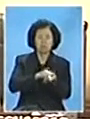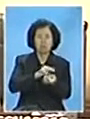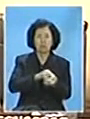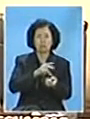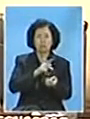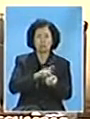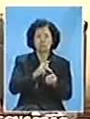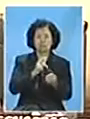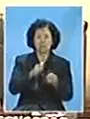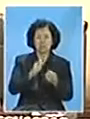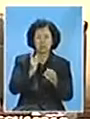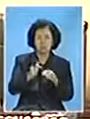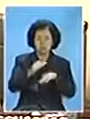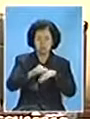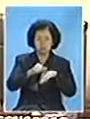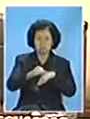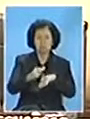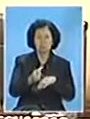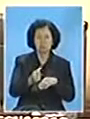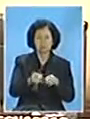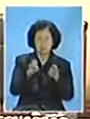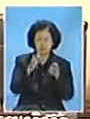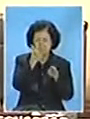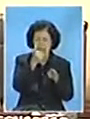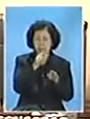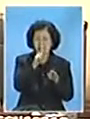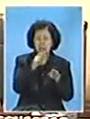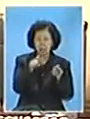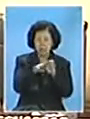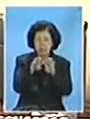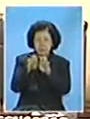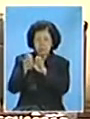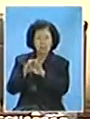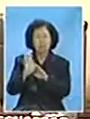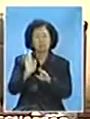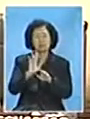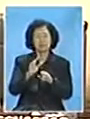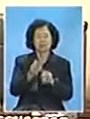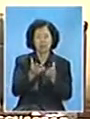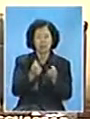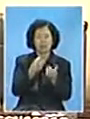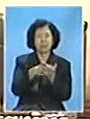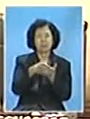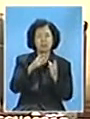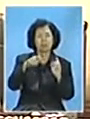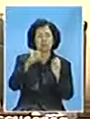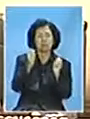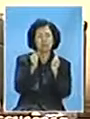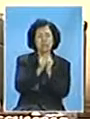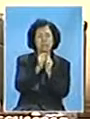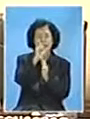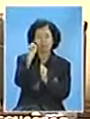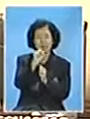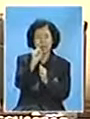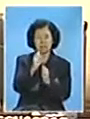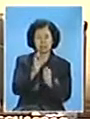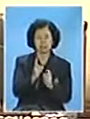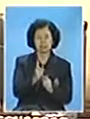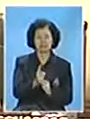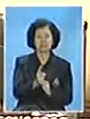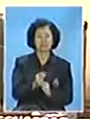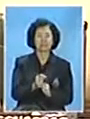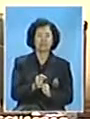ดันทั้งนั้นเลยนะผลักดันว่าทำไมไปปิดกั้นน่าจะได้ประโยชน์จากสภาเองโดยแท้นะครับ